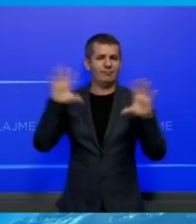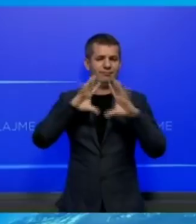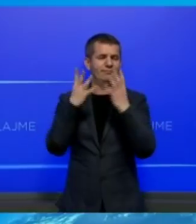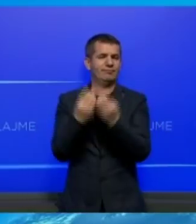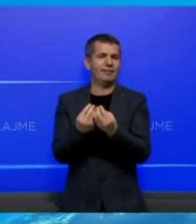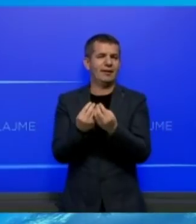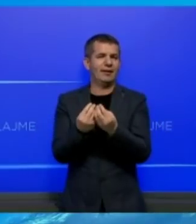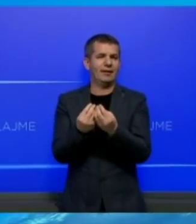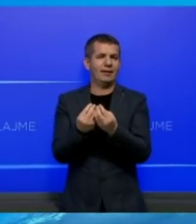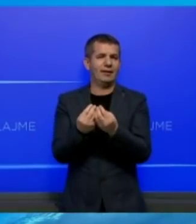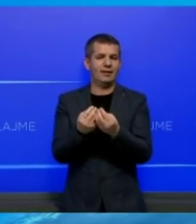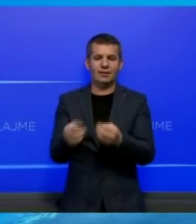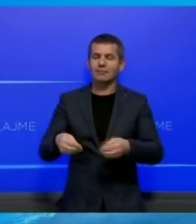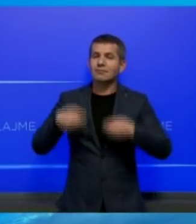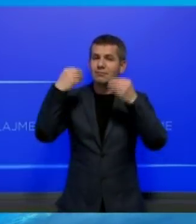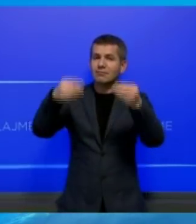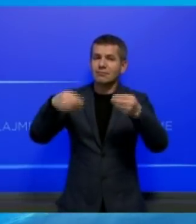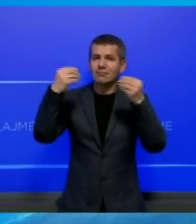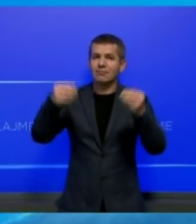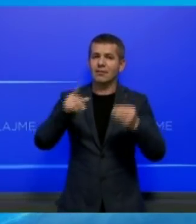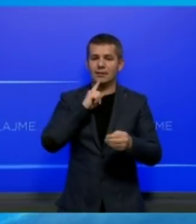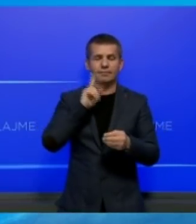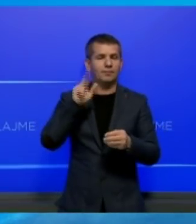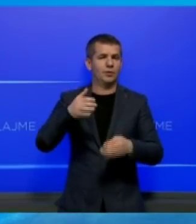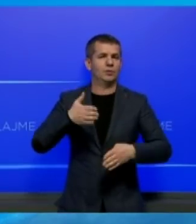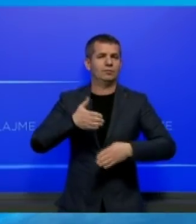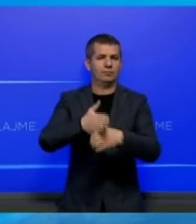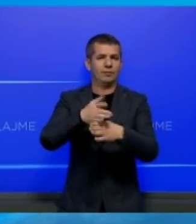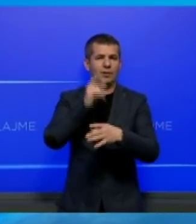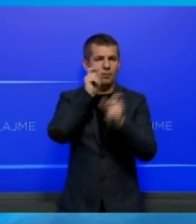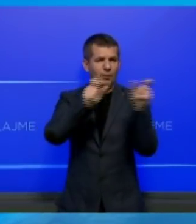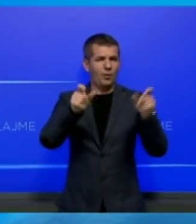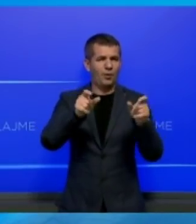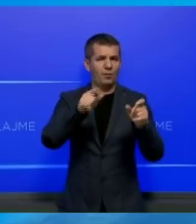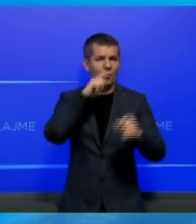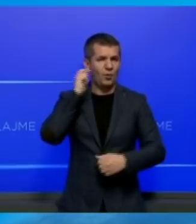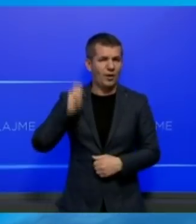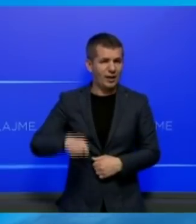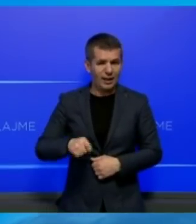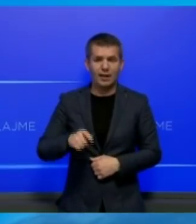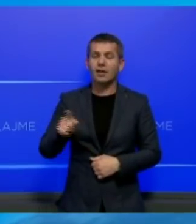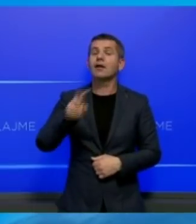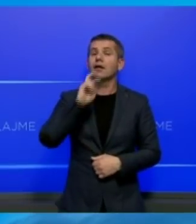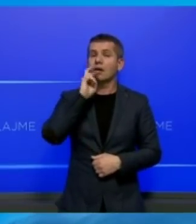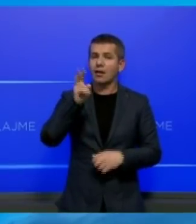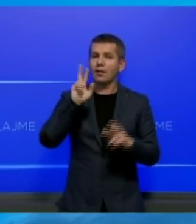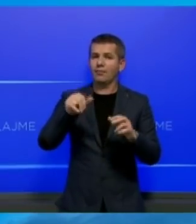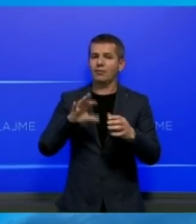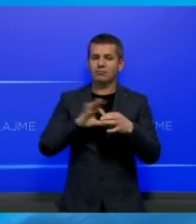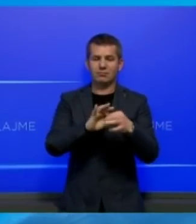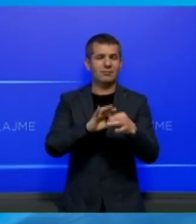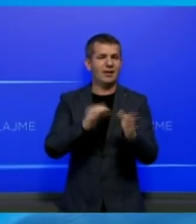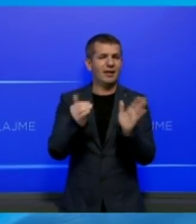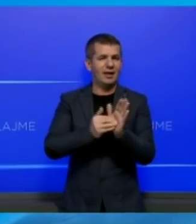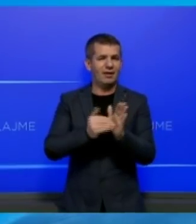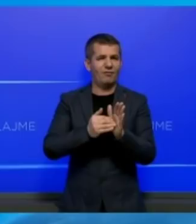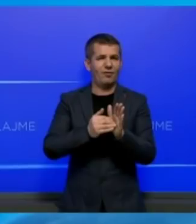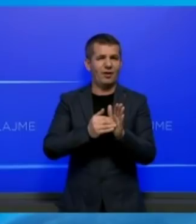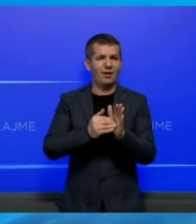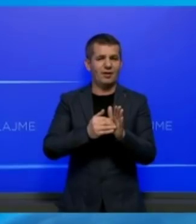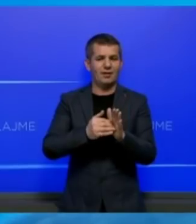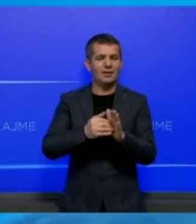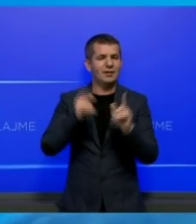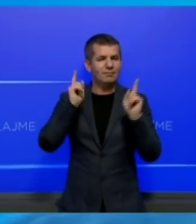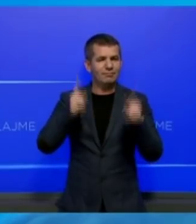njerëz. Folësit jo vetëm që shprehën solidaritetin me popullin Ukrainas, por gjithashtu bën një lidhje me disa nevojave perëndimore për